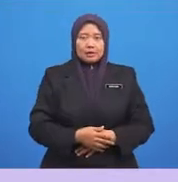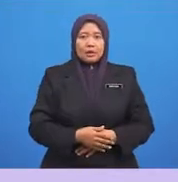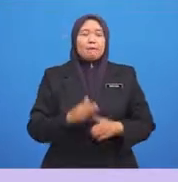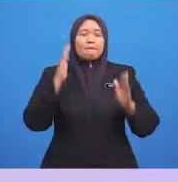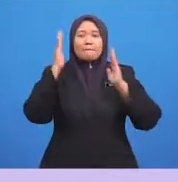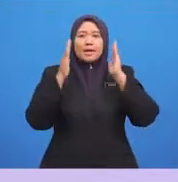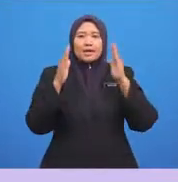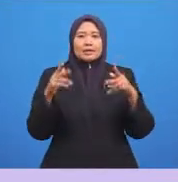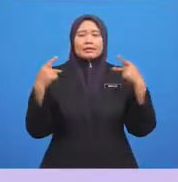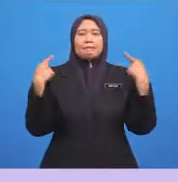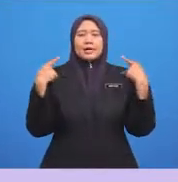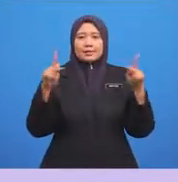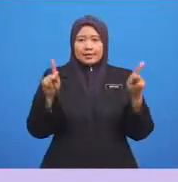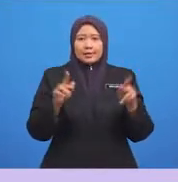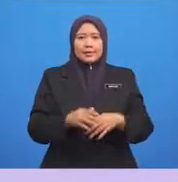bahasa pasar,